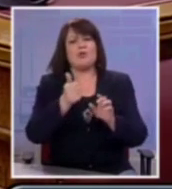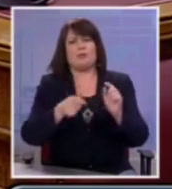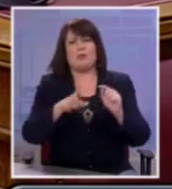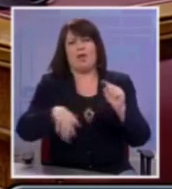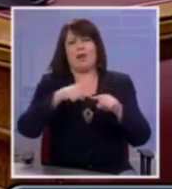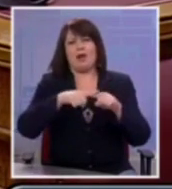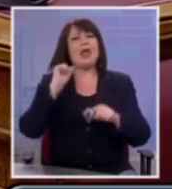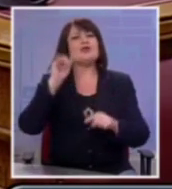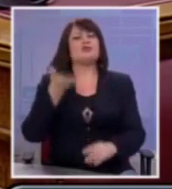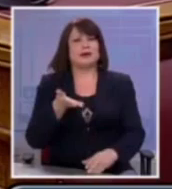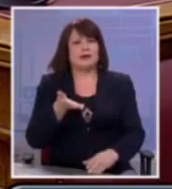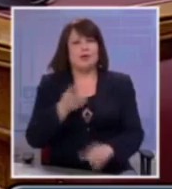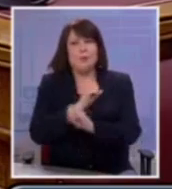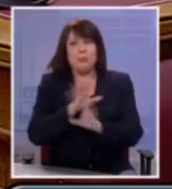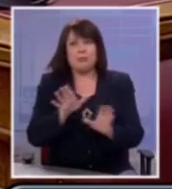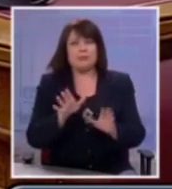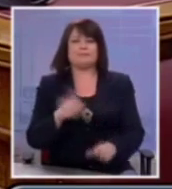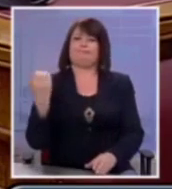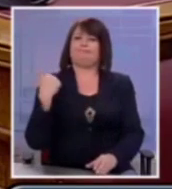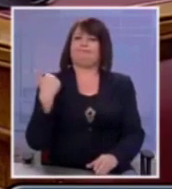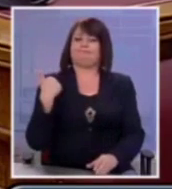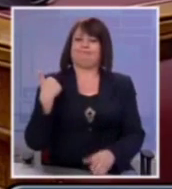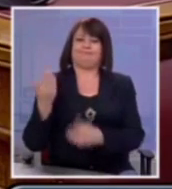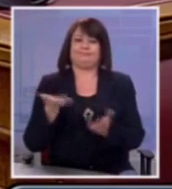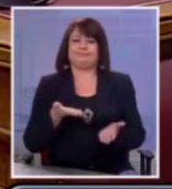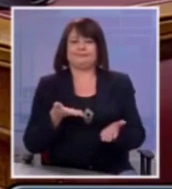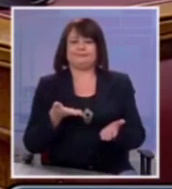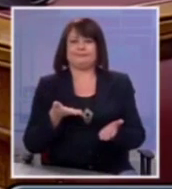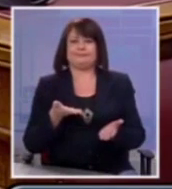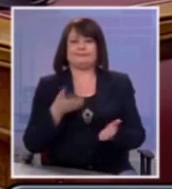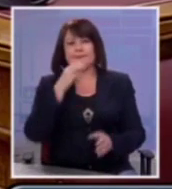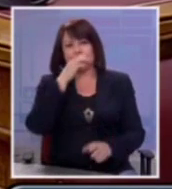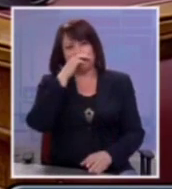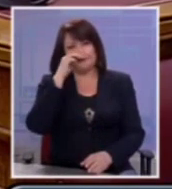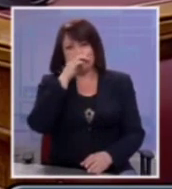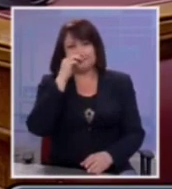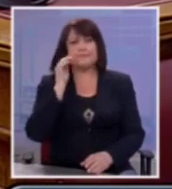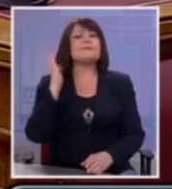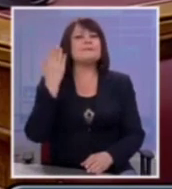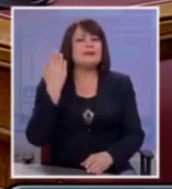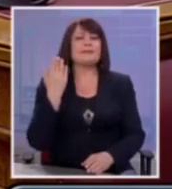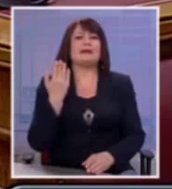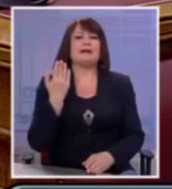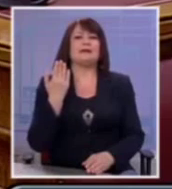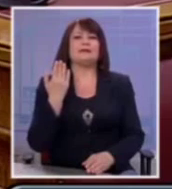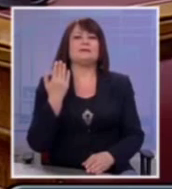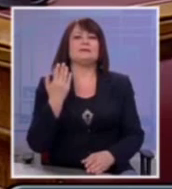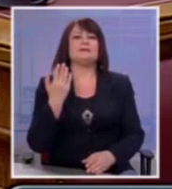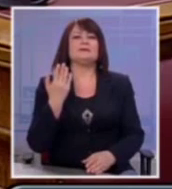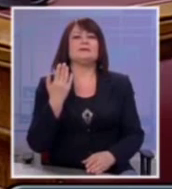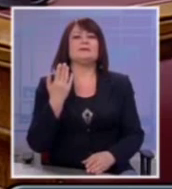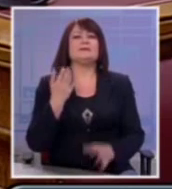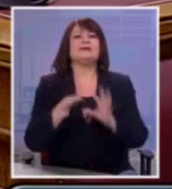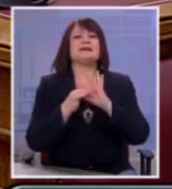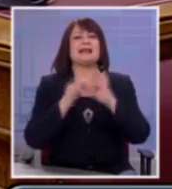στο εξωτερικό, και όταν με καλέσατε το πληροφορήθηκαν οι πρώην συνάδελφοι στο